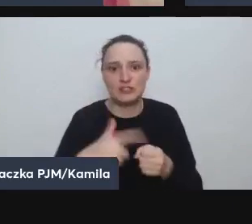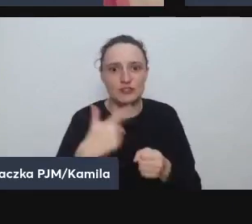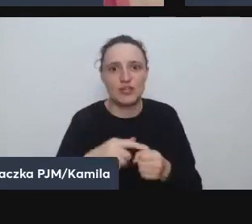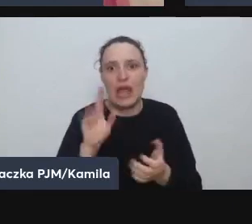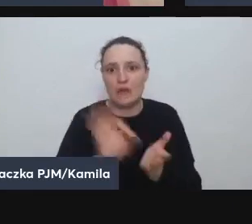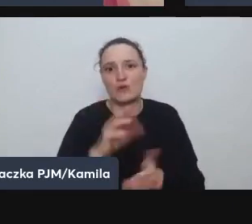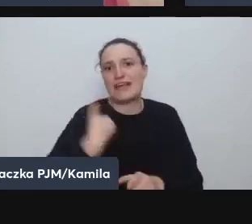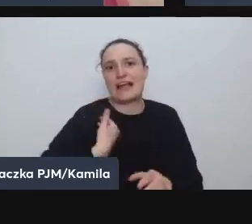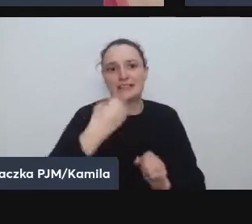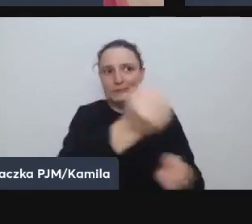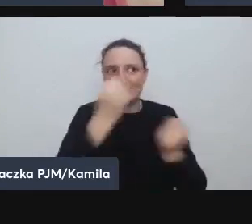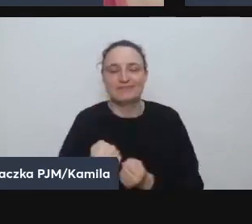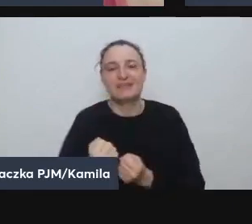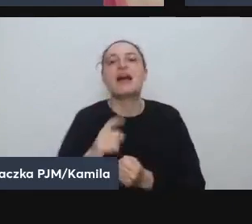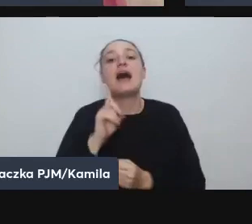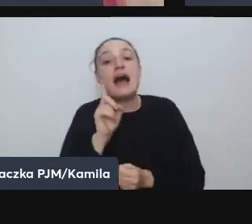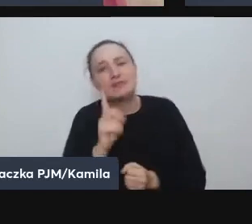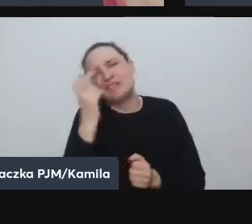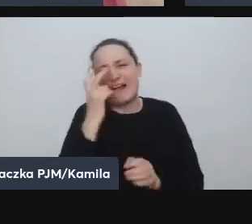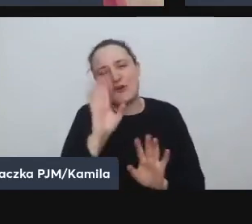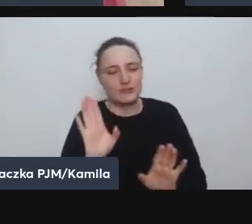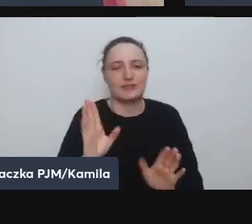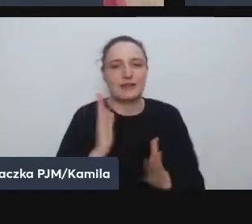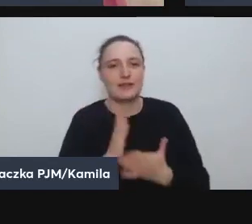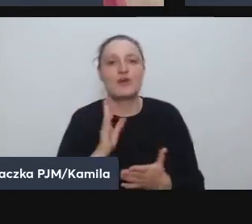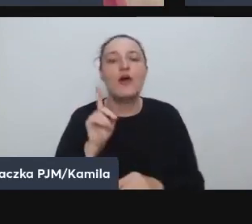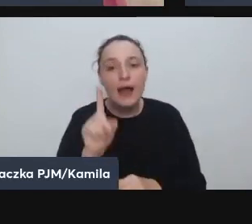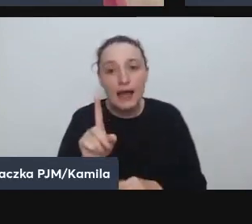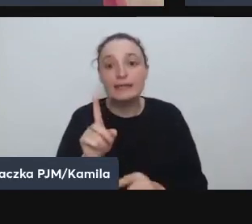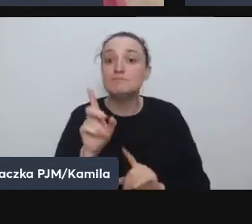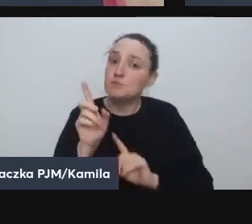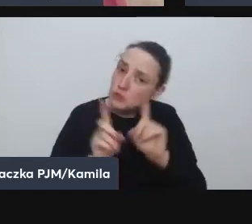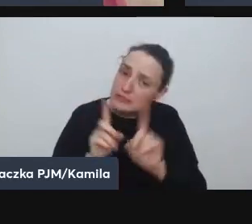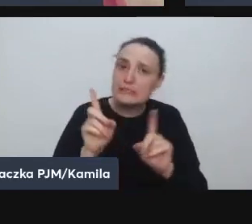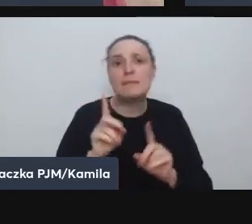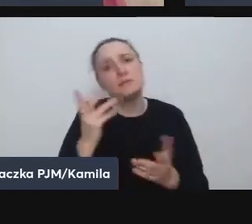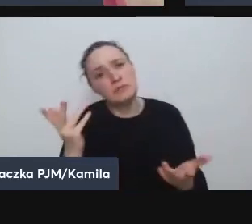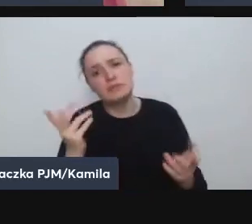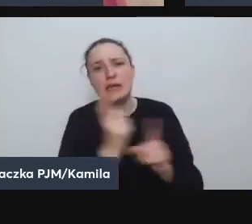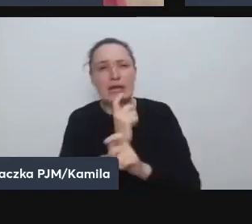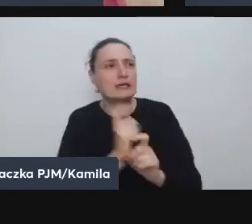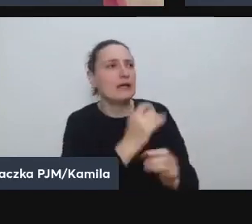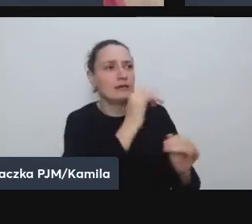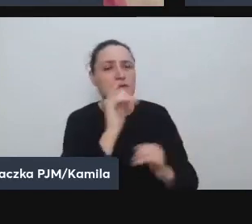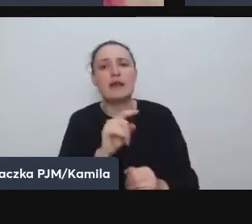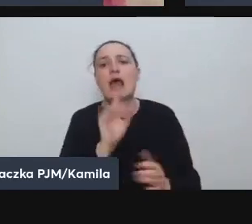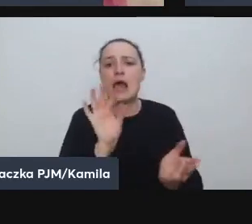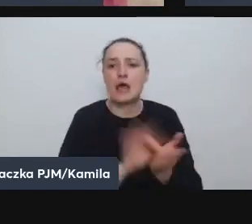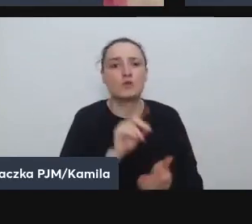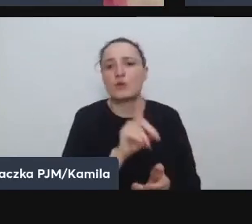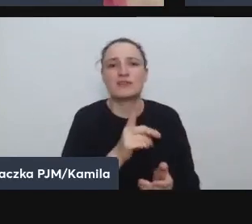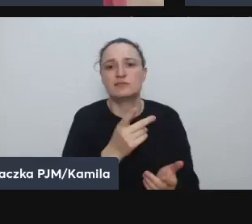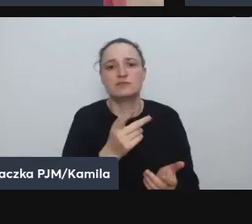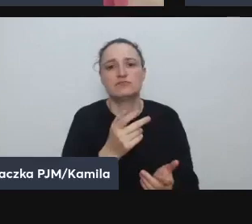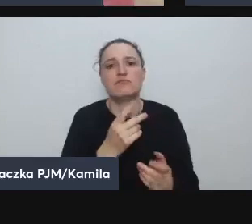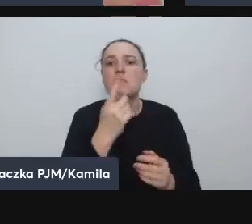Wielkiej Brytanii, ale no, to bywa sensowne w niektórych krajach, w których po prostu prawie się nie używa